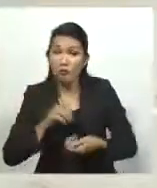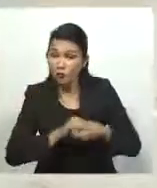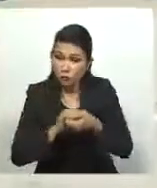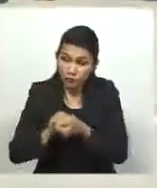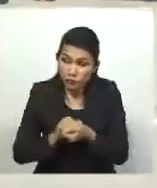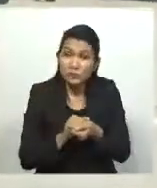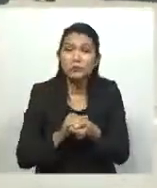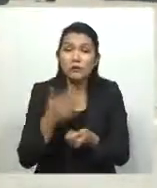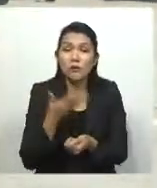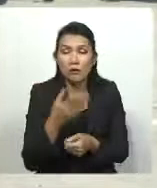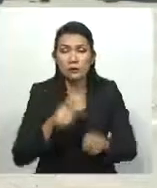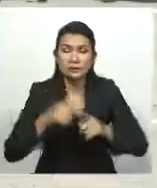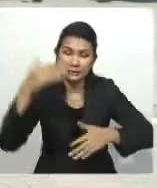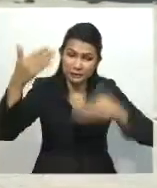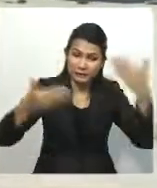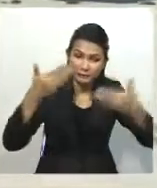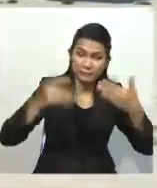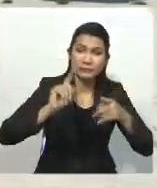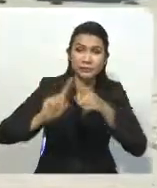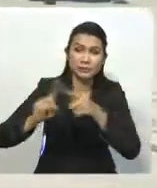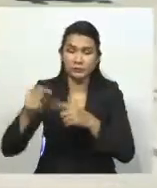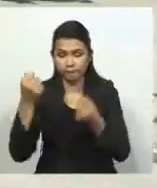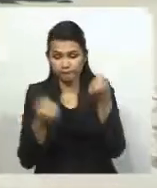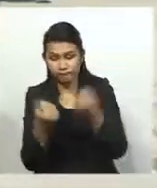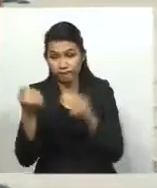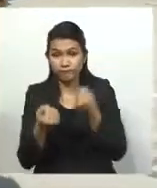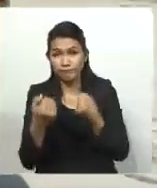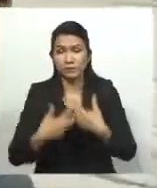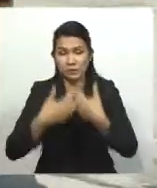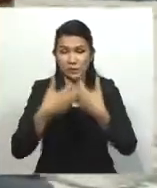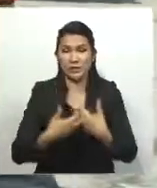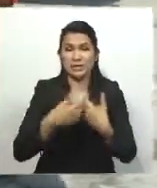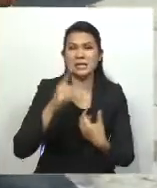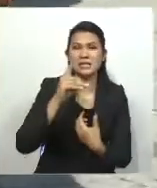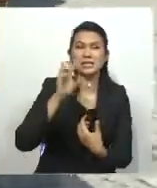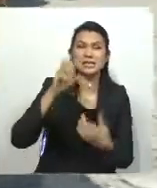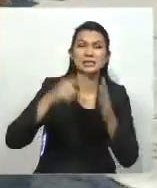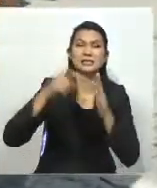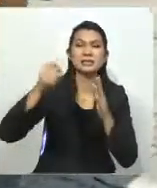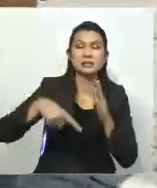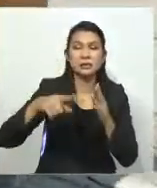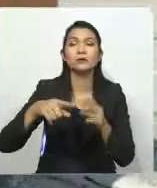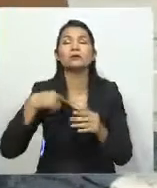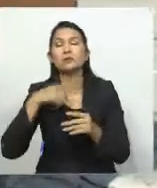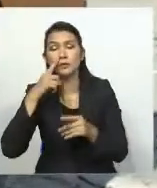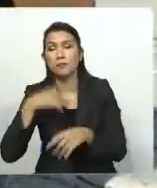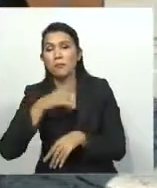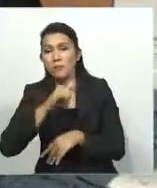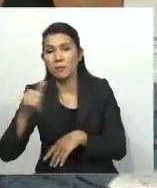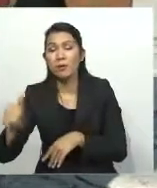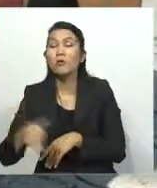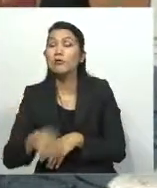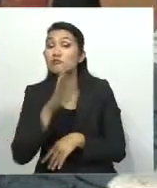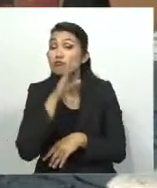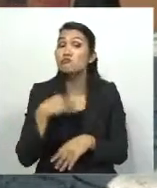านในสังกัดต่างๆให้ลดกิจกรรมการใช้รถยนต์นะครับที่เป็นเครื่องยนต์ดีเซลในการออกไปติดต่อราชการห